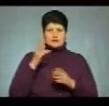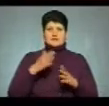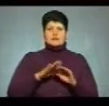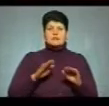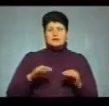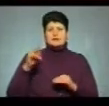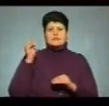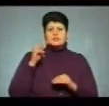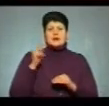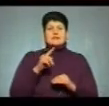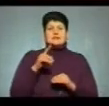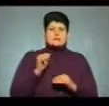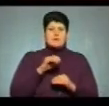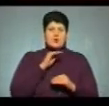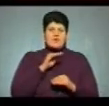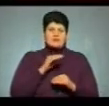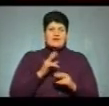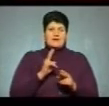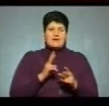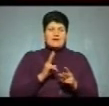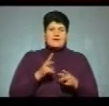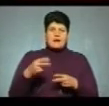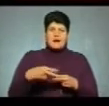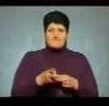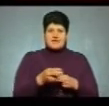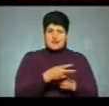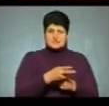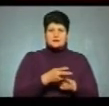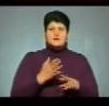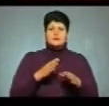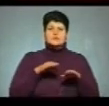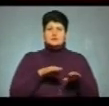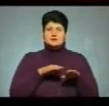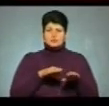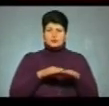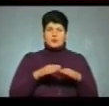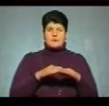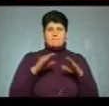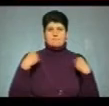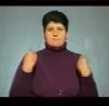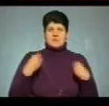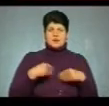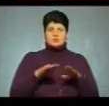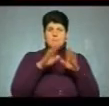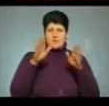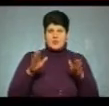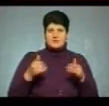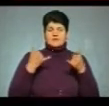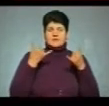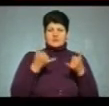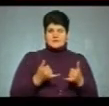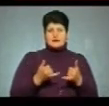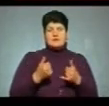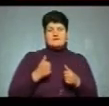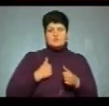які навчаються за професією кравець закрійник, шиють плащ-палатки для українських військовослужбовців на сході